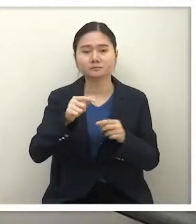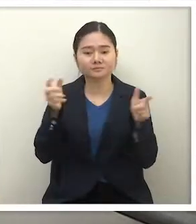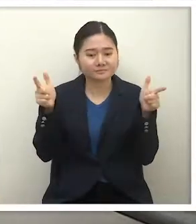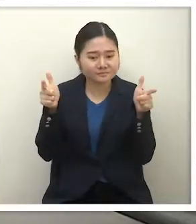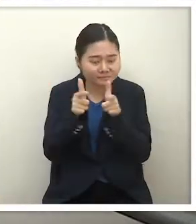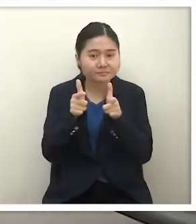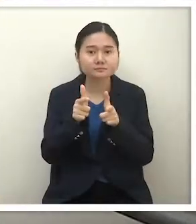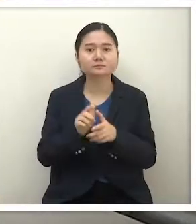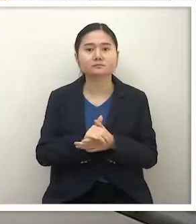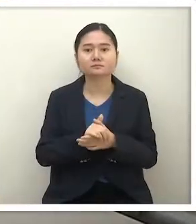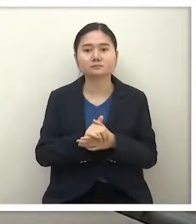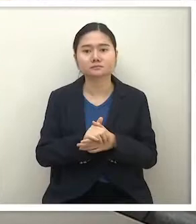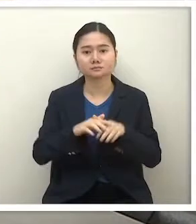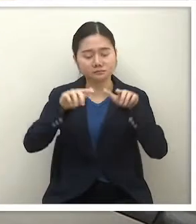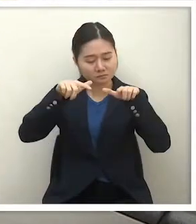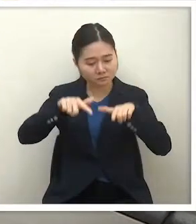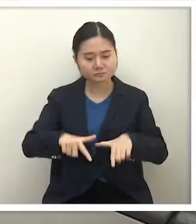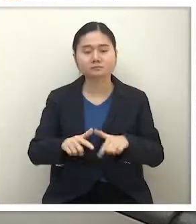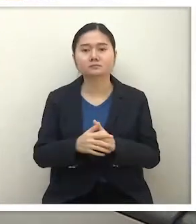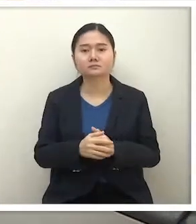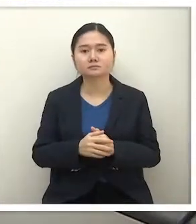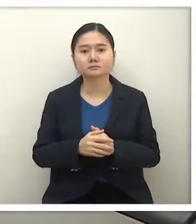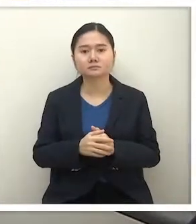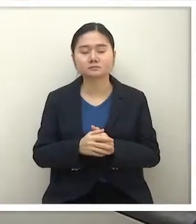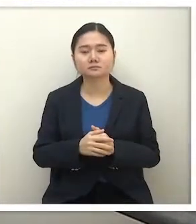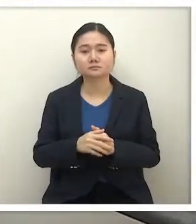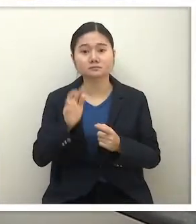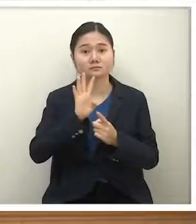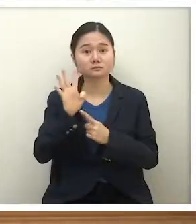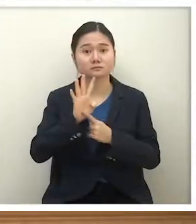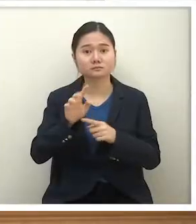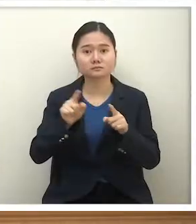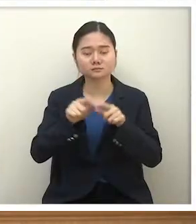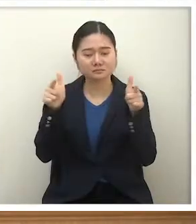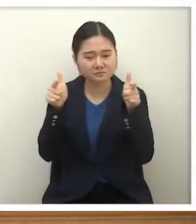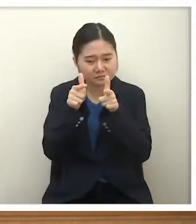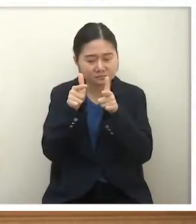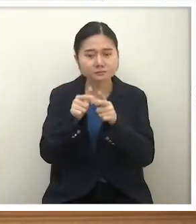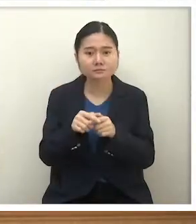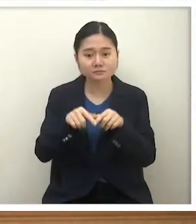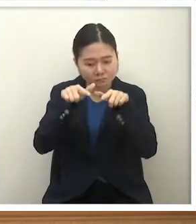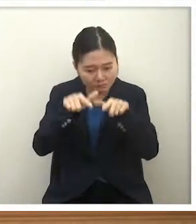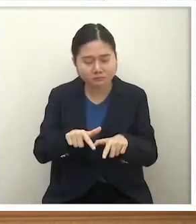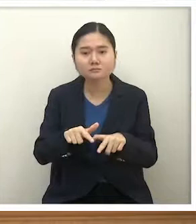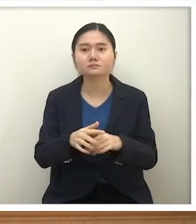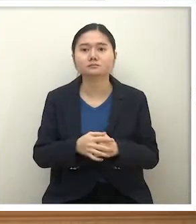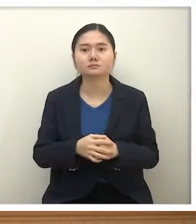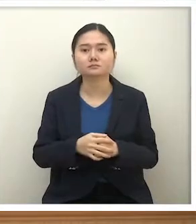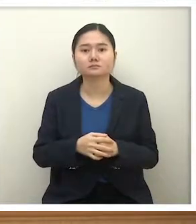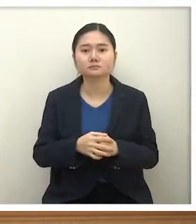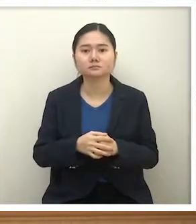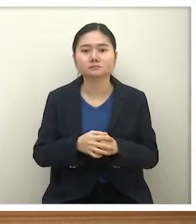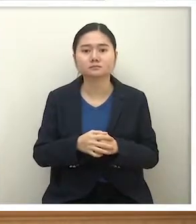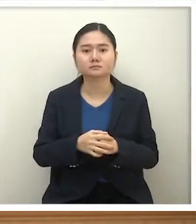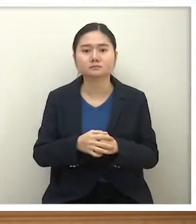ไปอีกแล้วก็ต่ำกว่าอีกสเต็ปที่4เล็กลงไปอีกต่ำลงไปอีกใ